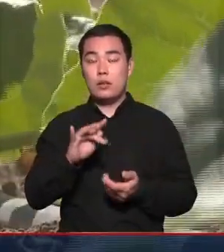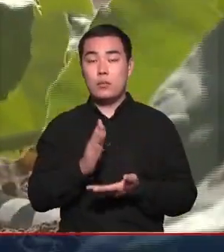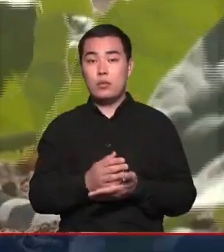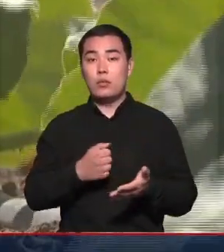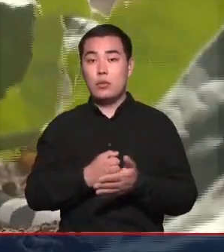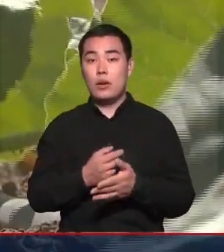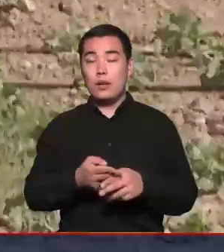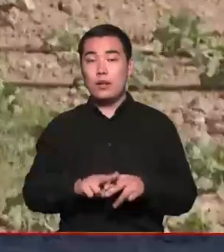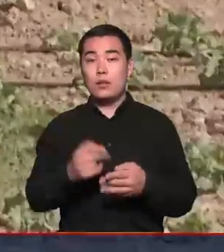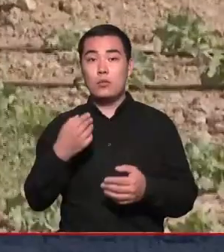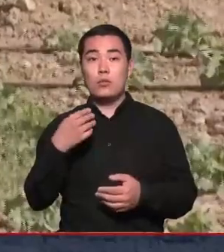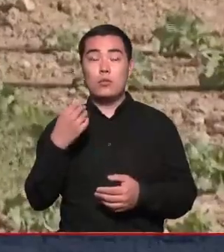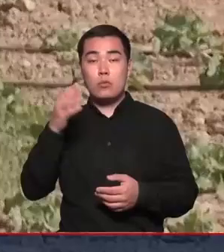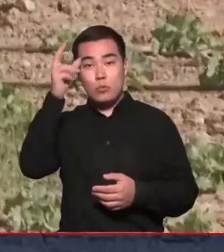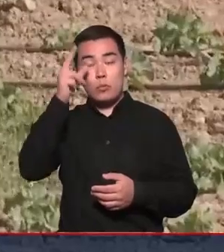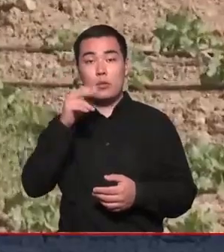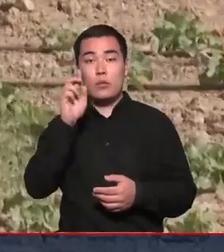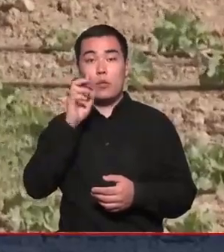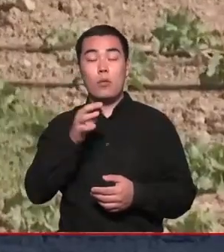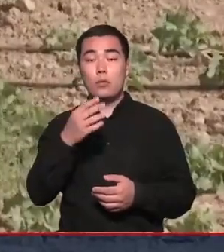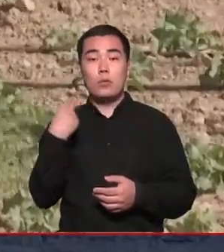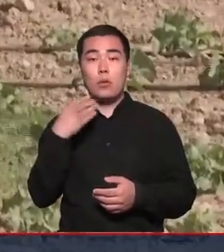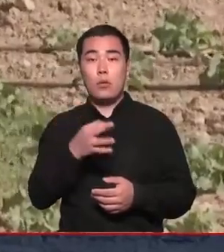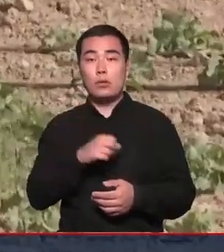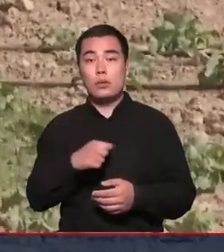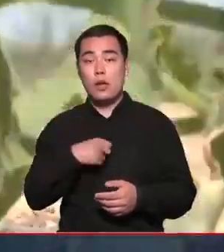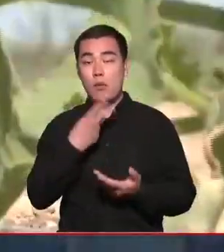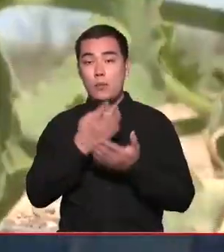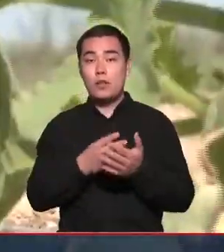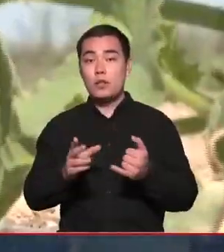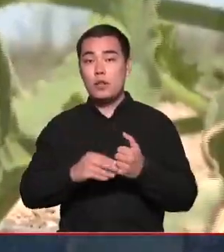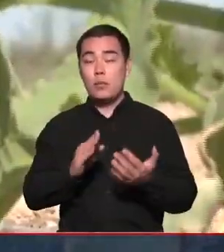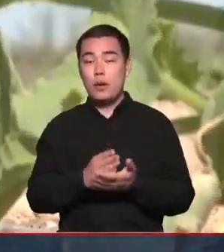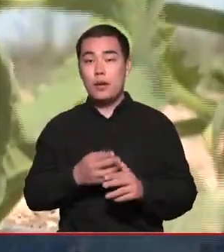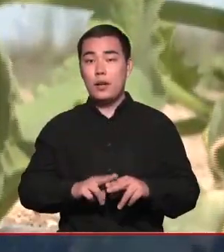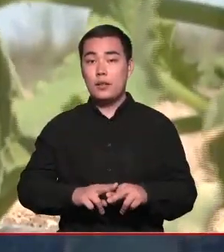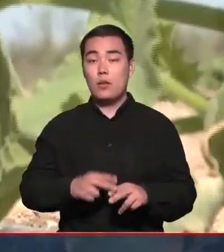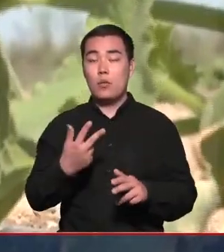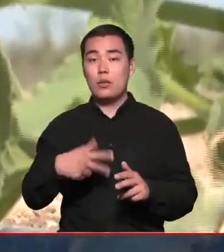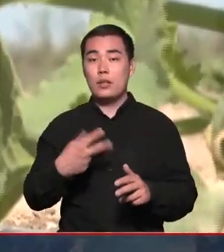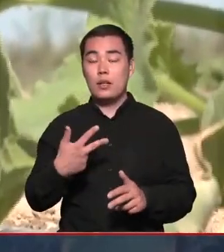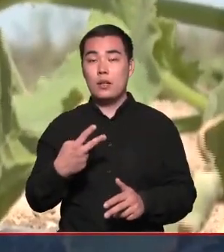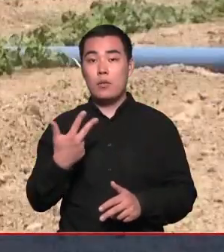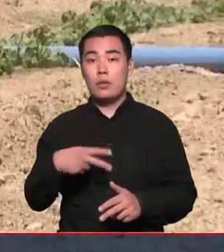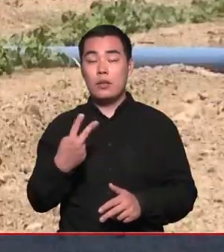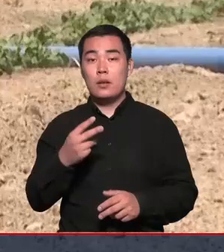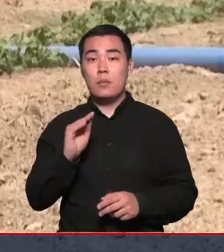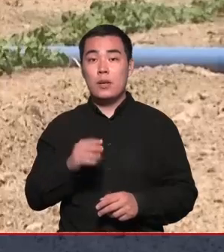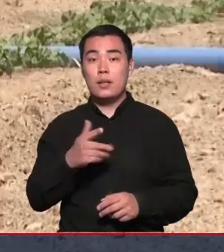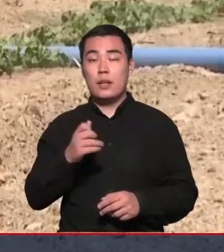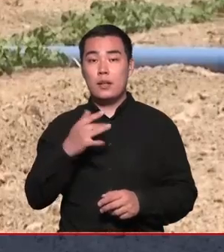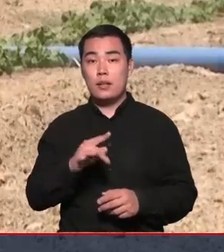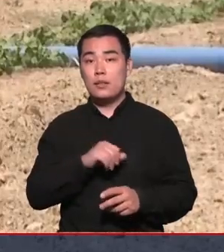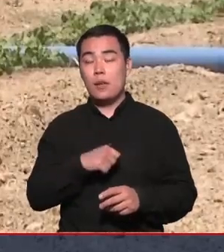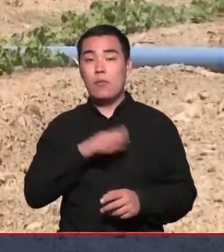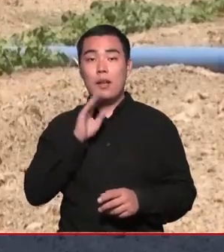жоспарлап отыр. Жалпы Түркістан облысында 552 мың гектар суармалы жер бар. Бүгінгі дейін соның 32 мың гектарына су үнемдеу